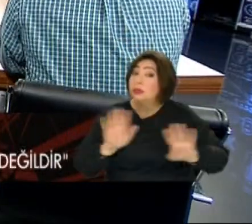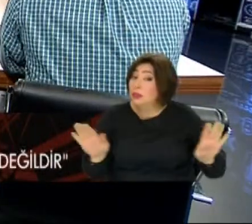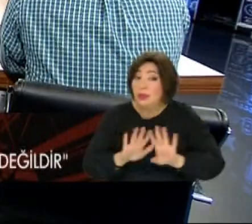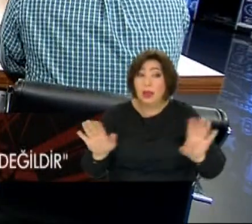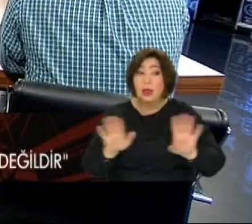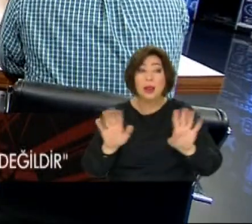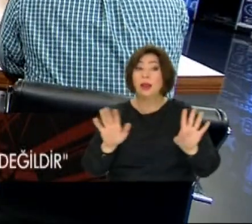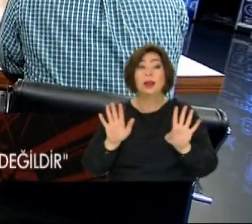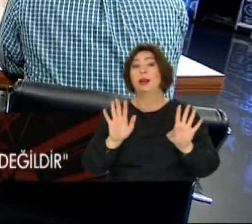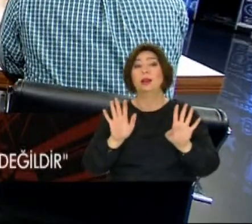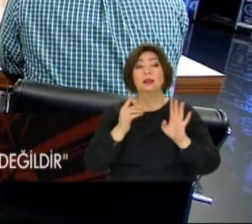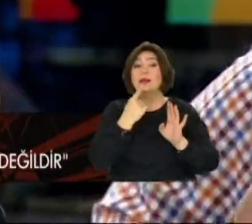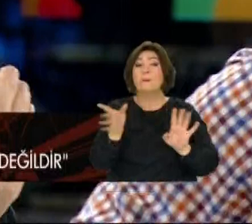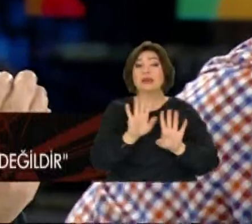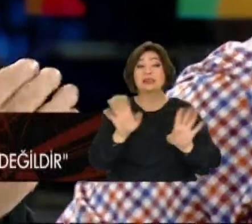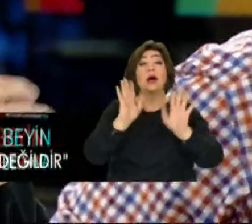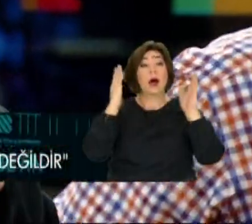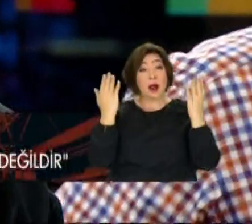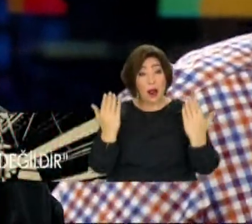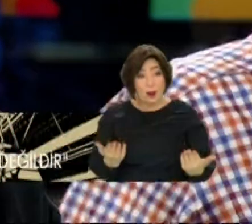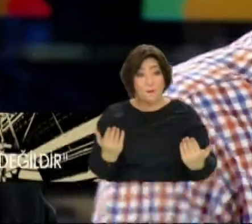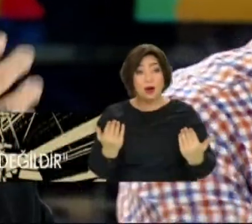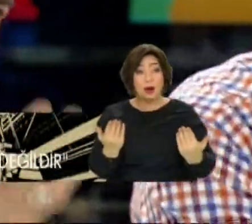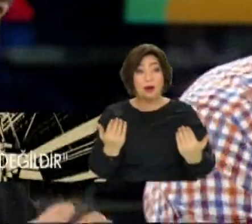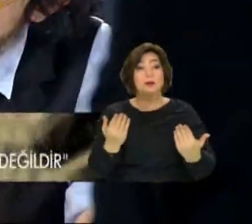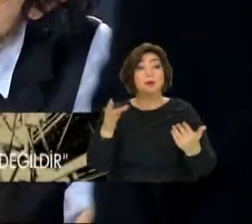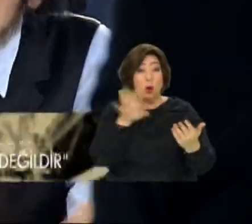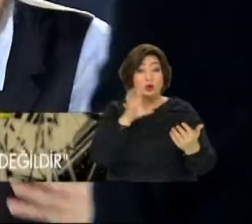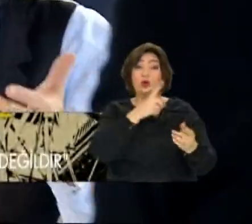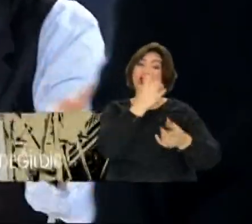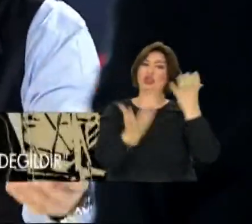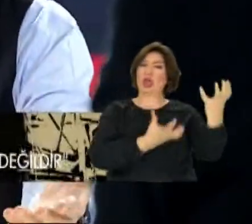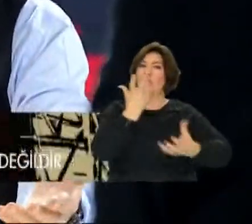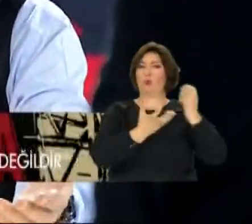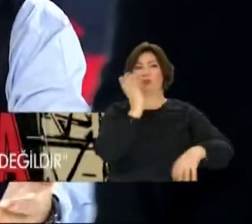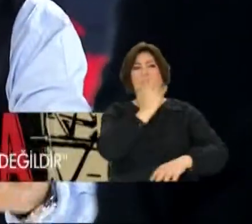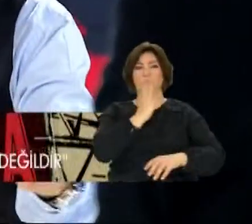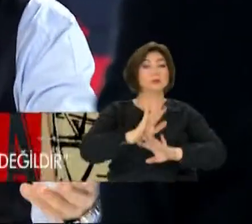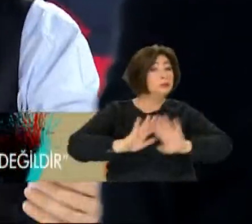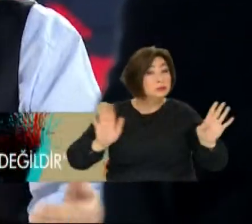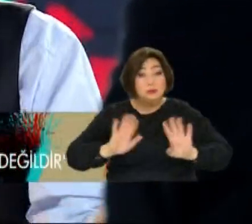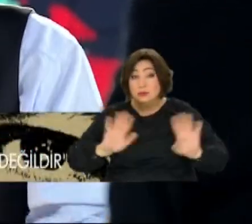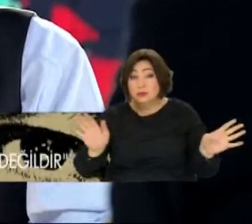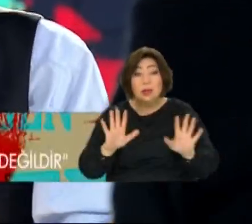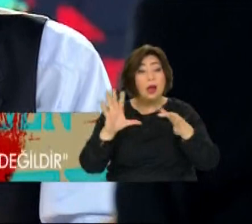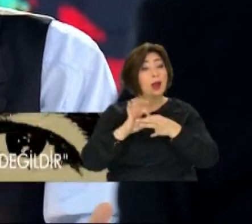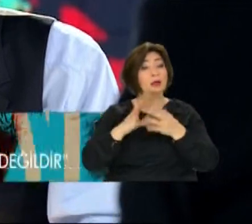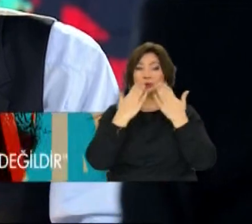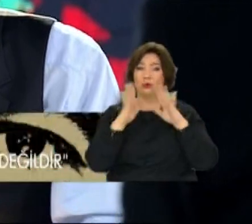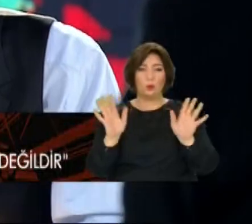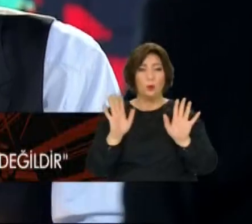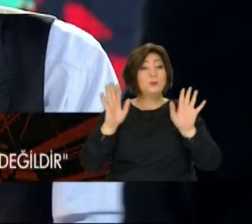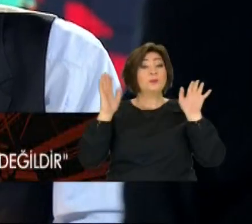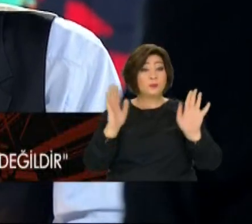tamam yırttı cennete gidiyor diyemezsiniz. Ancak öbüründe de mesela acı çekerek ölen diyelim ki saf bir çocuk da diyemezsiniz.